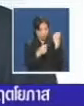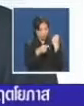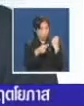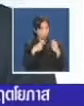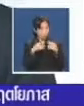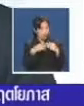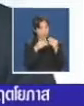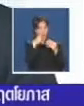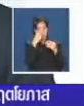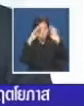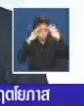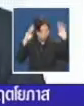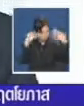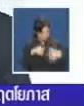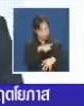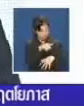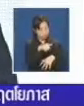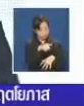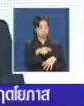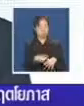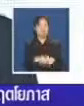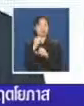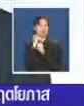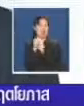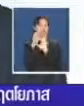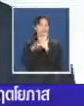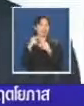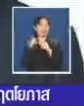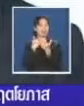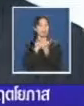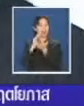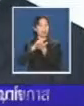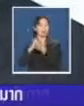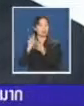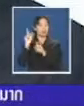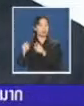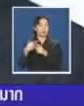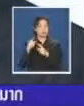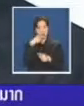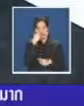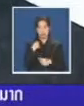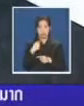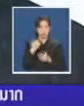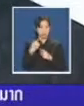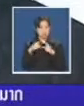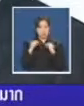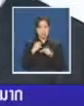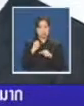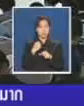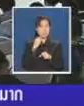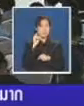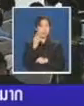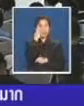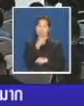ประสบการณ์มาแล้วเพราะไม่ต้องการที่จะไปจูงใจให้เพิ่มปริมาณแท็กซี่ซึ่งจะเป็นการแข่งขันแล้วก็ทำให้เกิดปัญหาในเรื่องของรายได้ด้วย